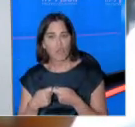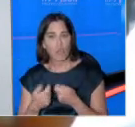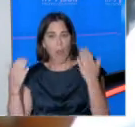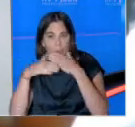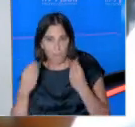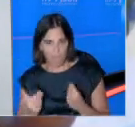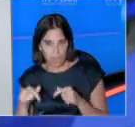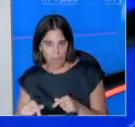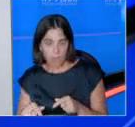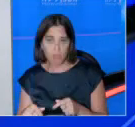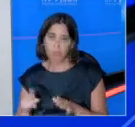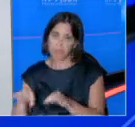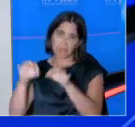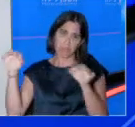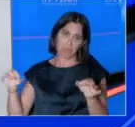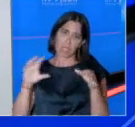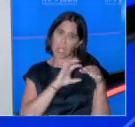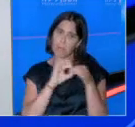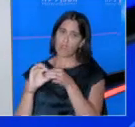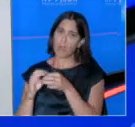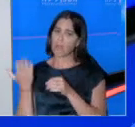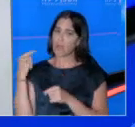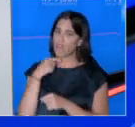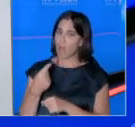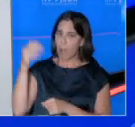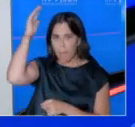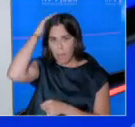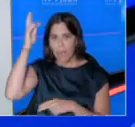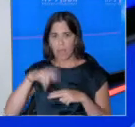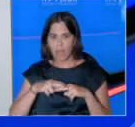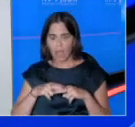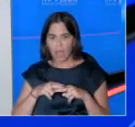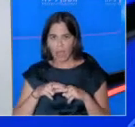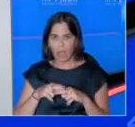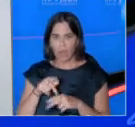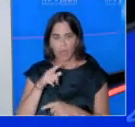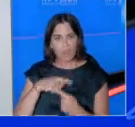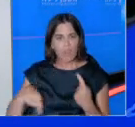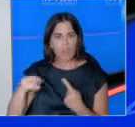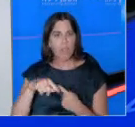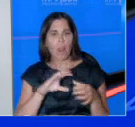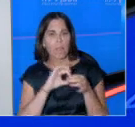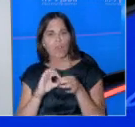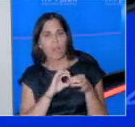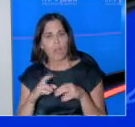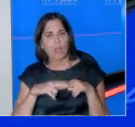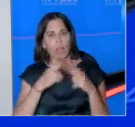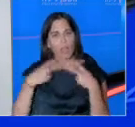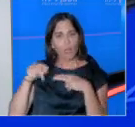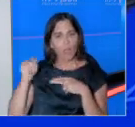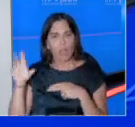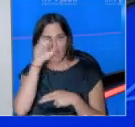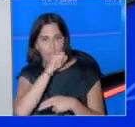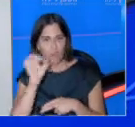הערב הזה, ב', אתה יודע מה, תתחיל רגע ממשפט על מה שאמר בנט, ואז אני אסבב בין כולם על המשפטים, ואז אני חוזר אליך